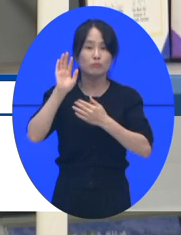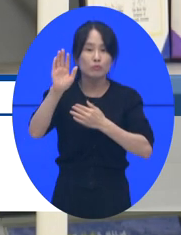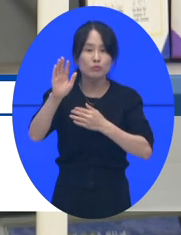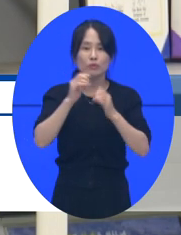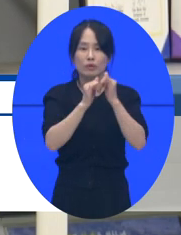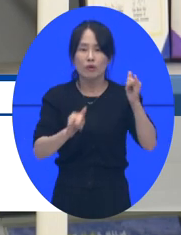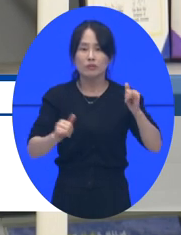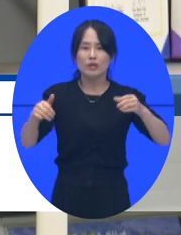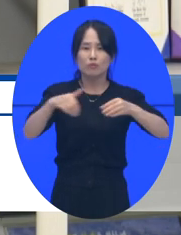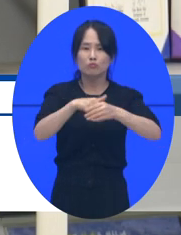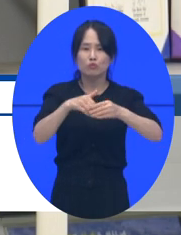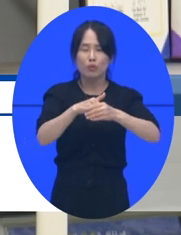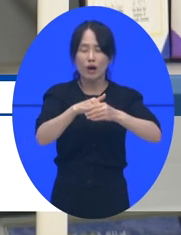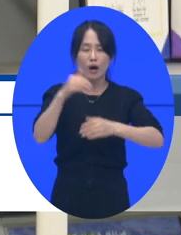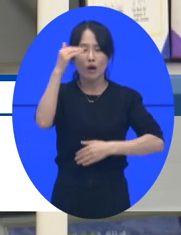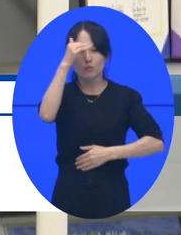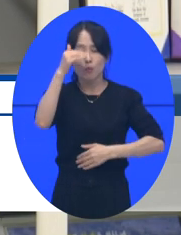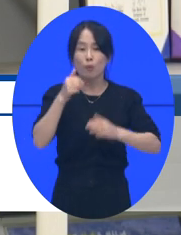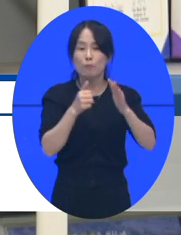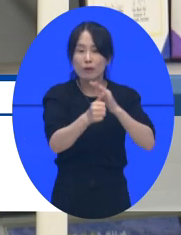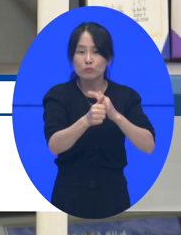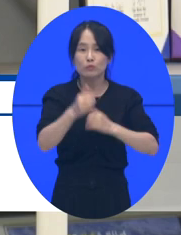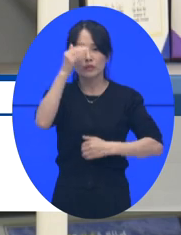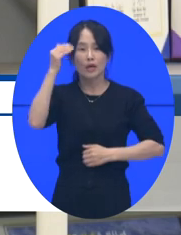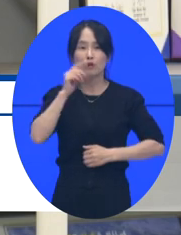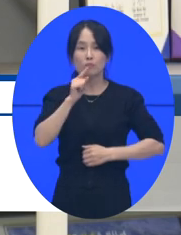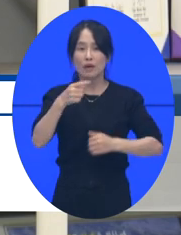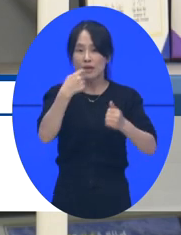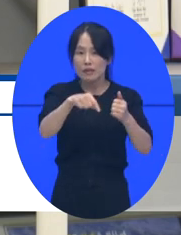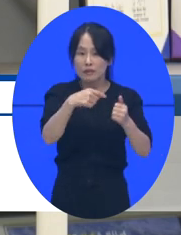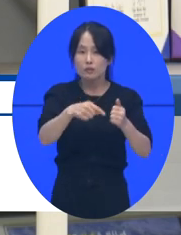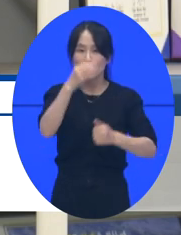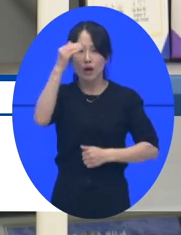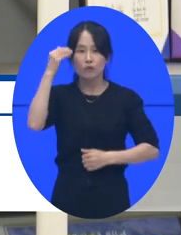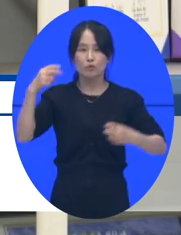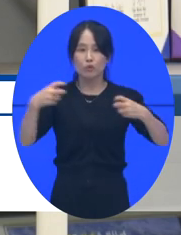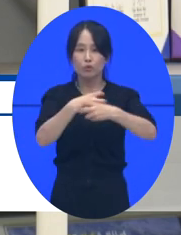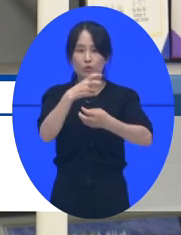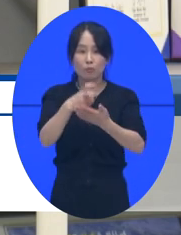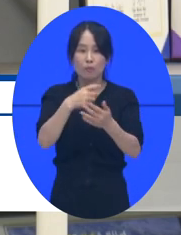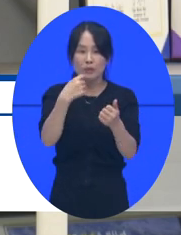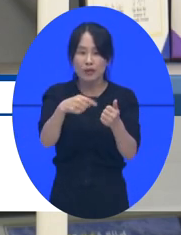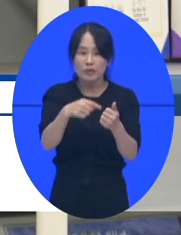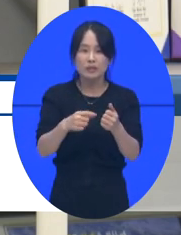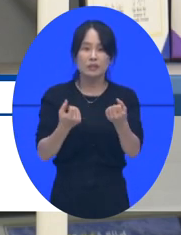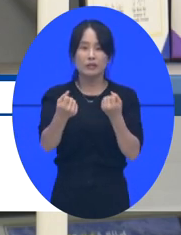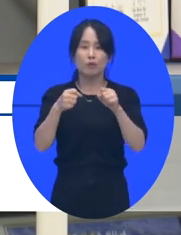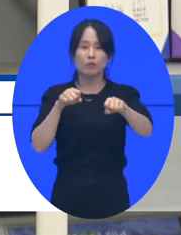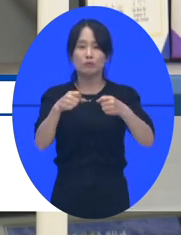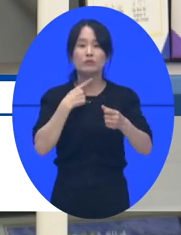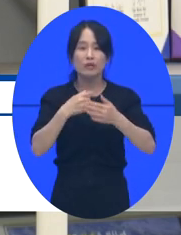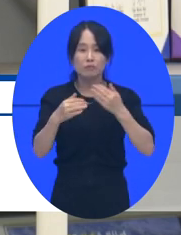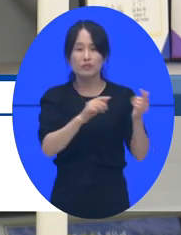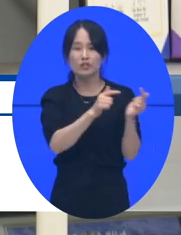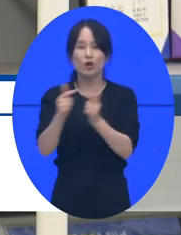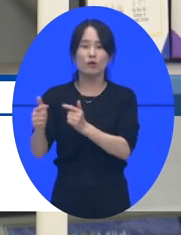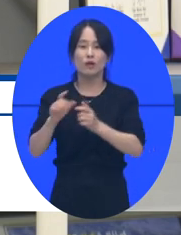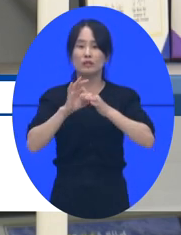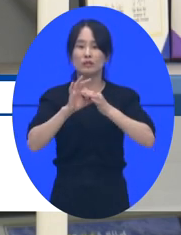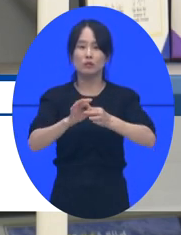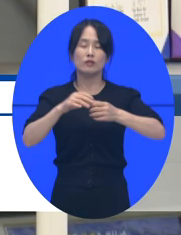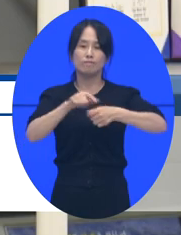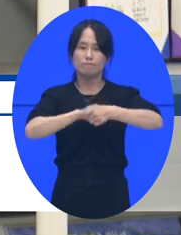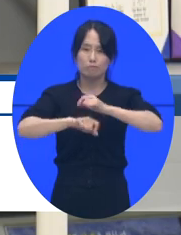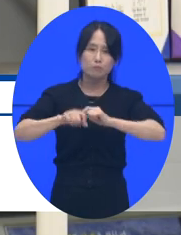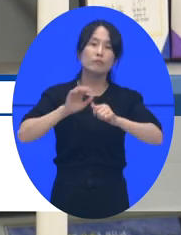앞으로도 역사 문화 유적지 방문, 한국어 강의, 한국 교통법규 강의, 태권도 체험 등 여러 가지를